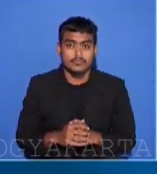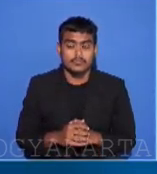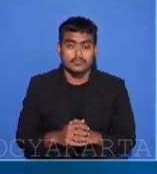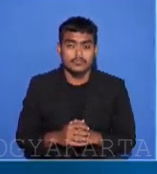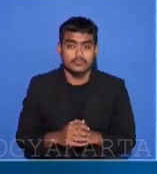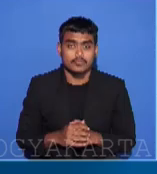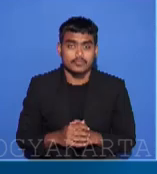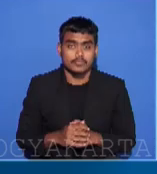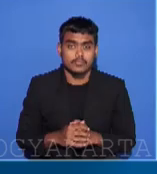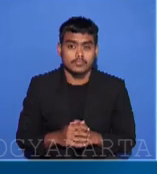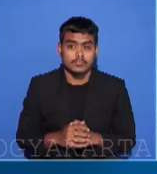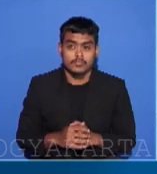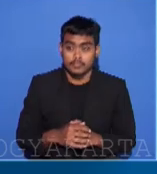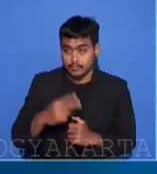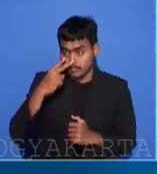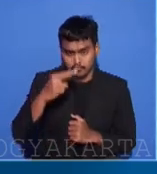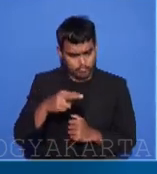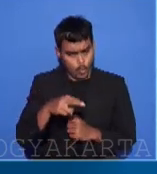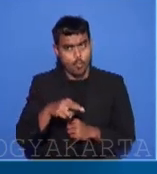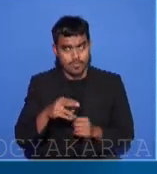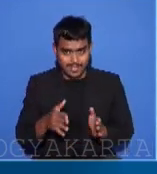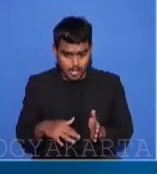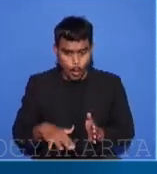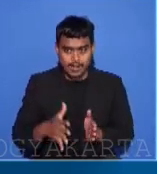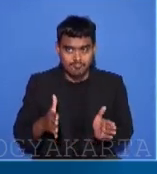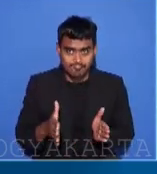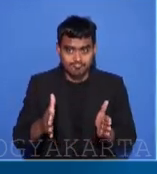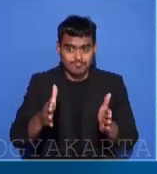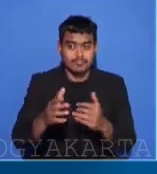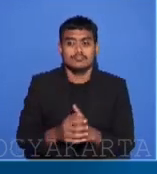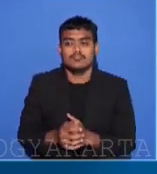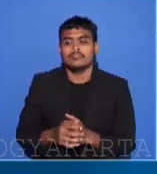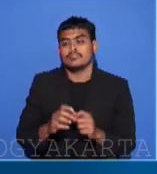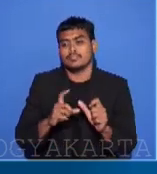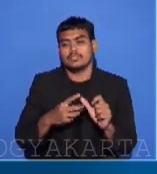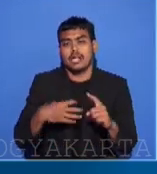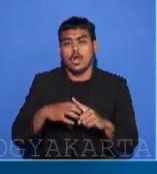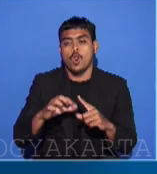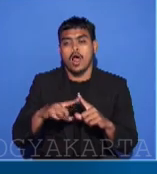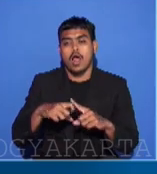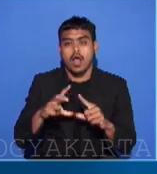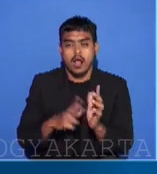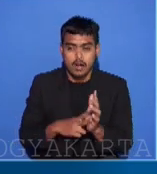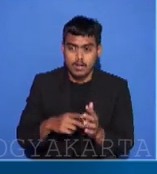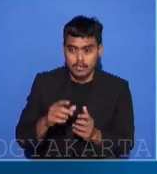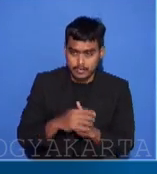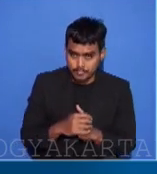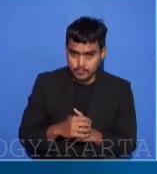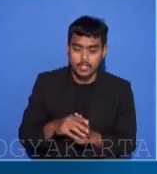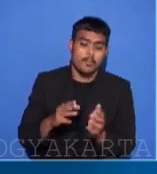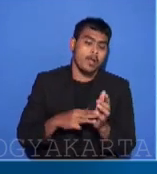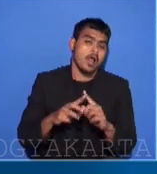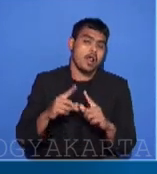DIY kepala pos pengamat dua Selokan Mataram di Dusun Kadi Rojo 1 kalelurahan purwom marani